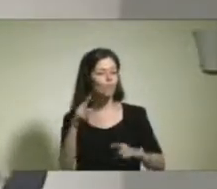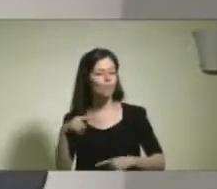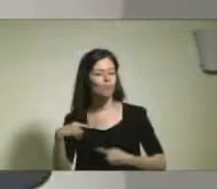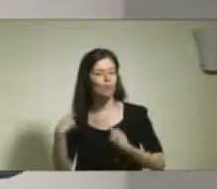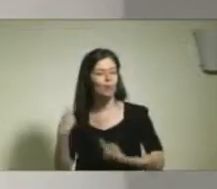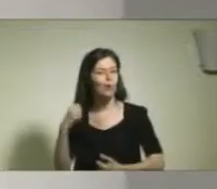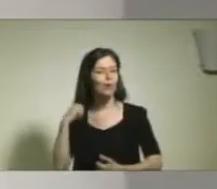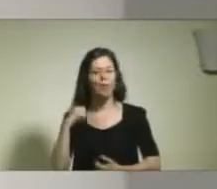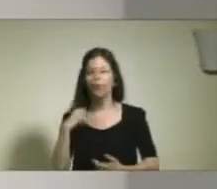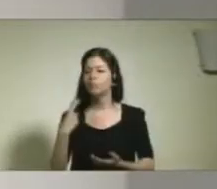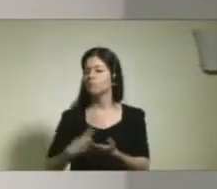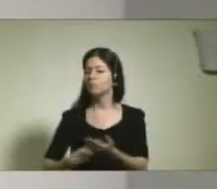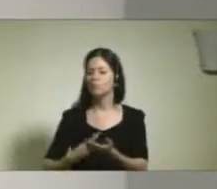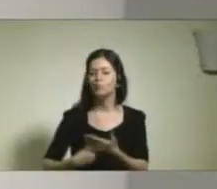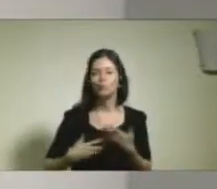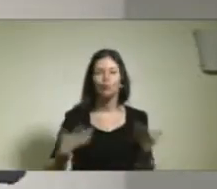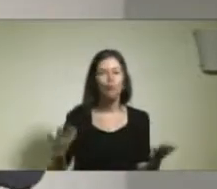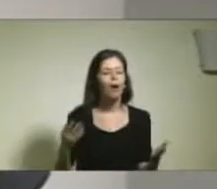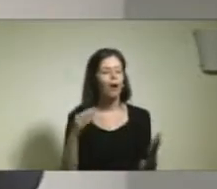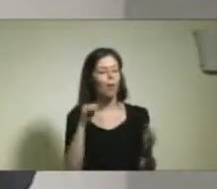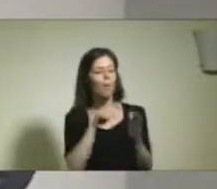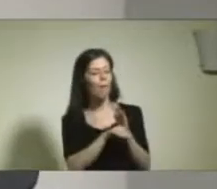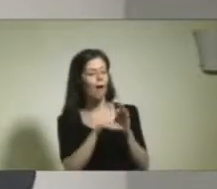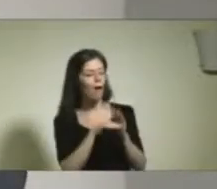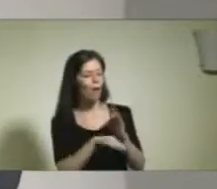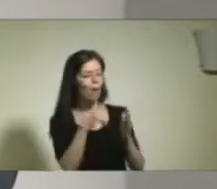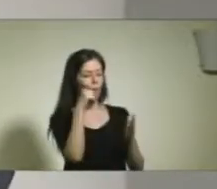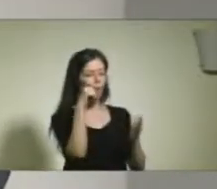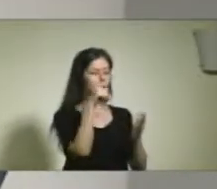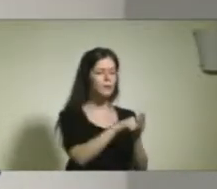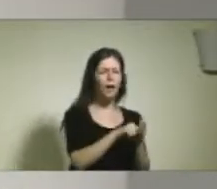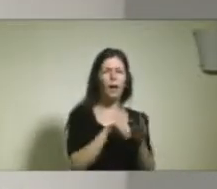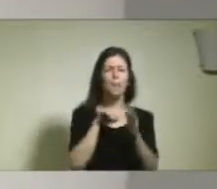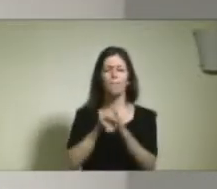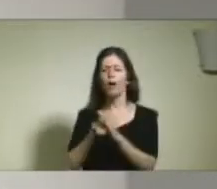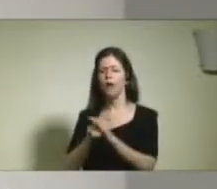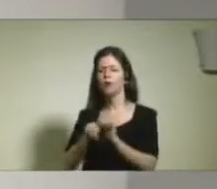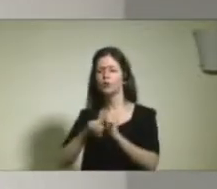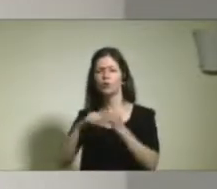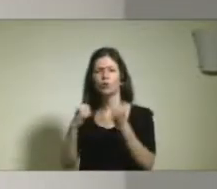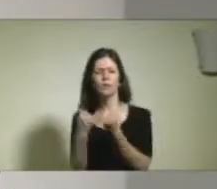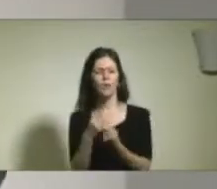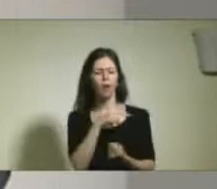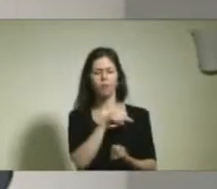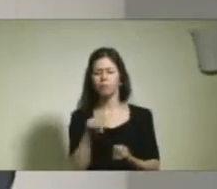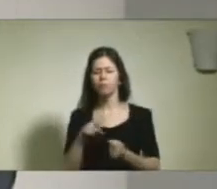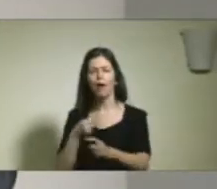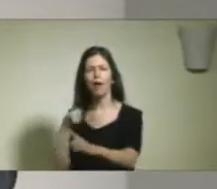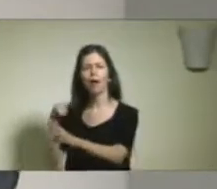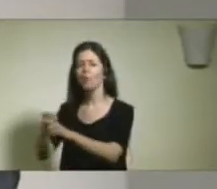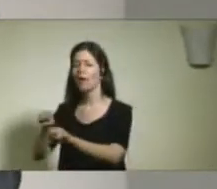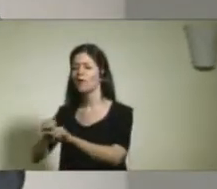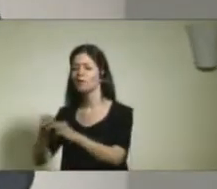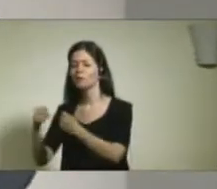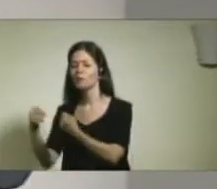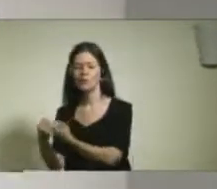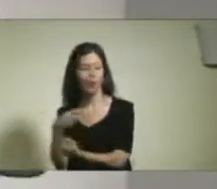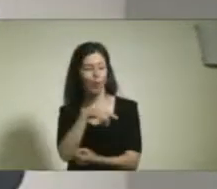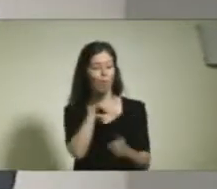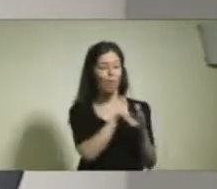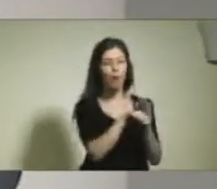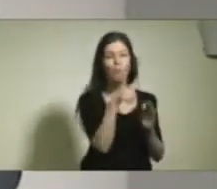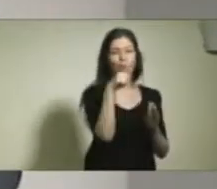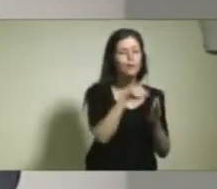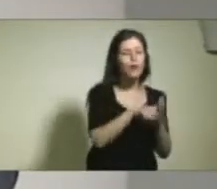banque postale, les banques sociales et l'impact social d'une banque qui serait postale et